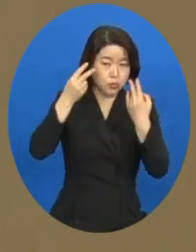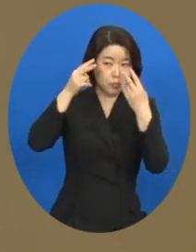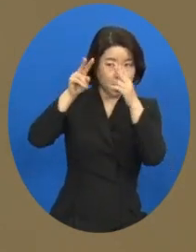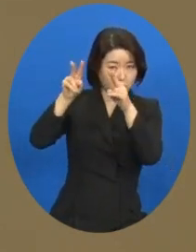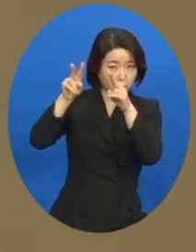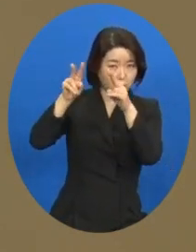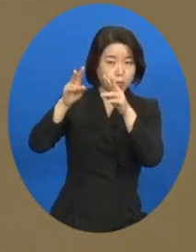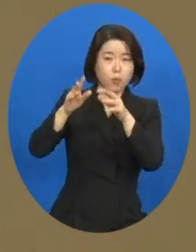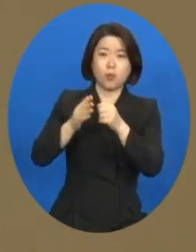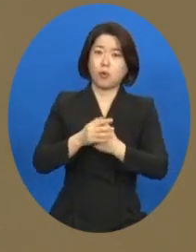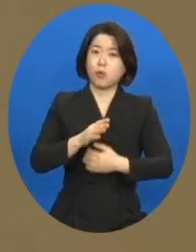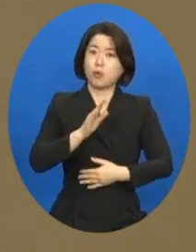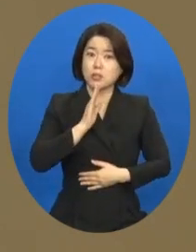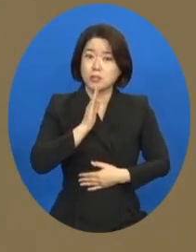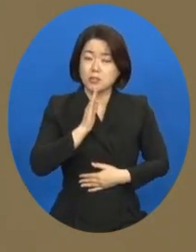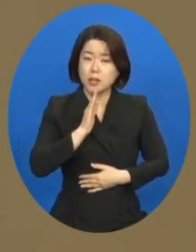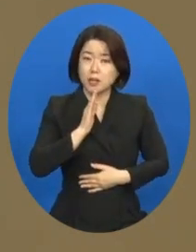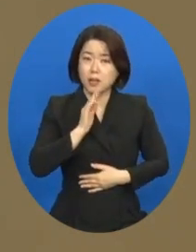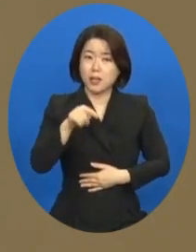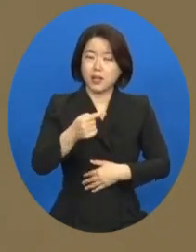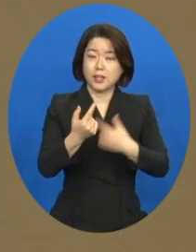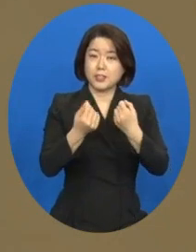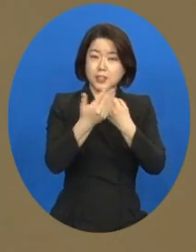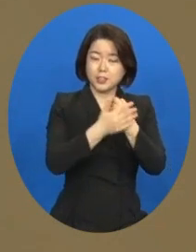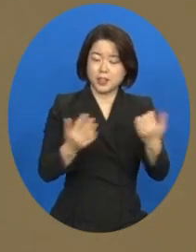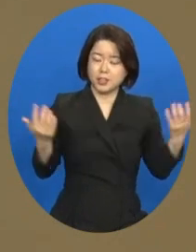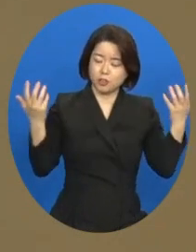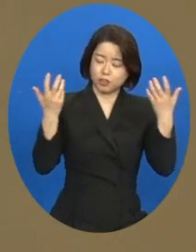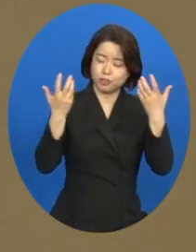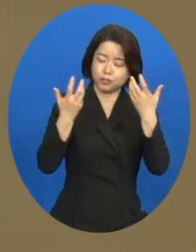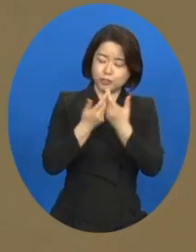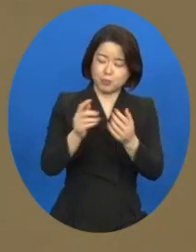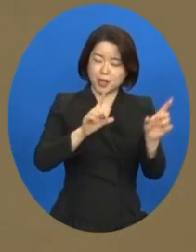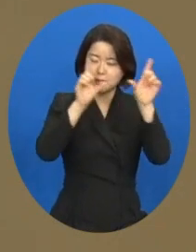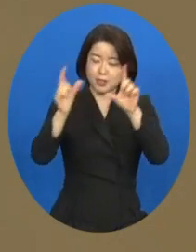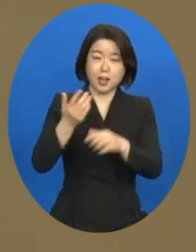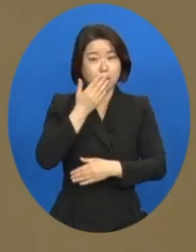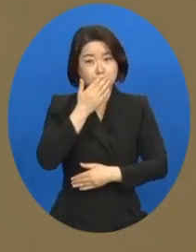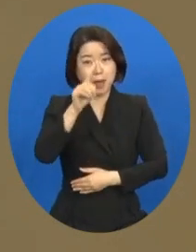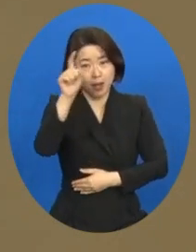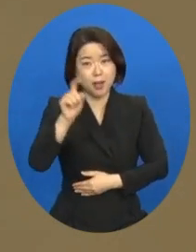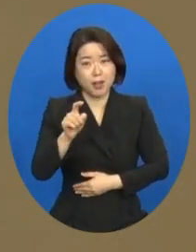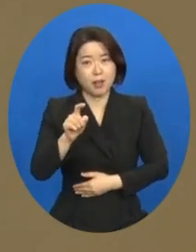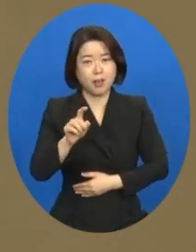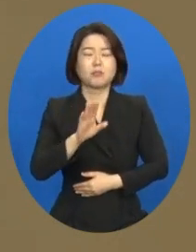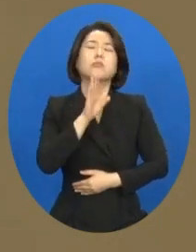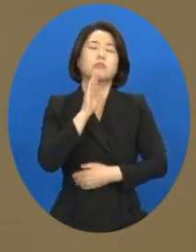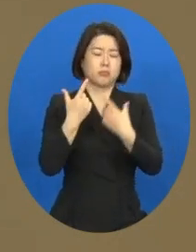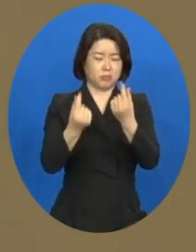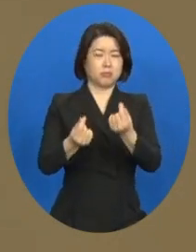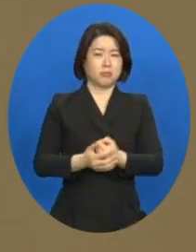그러면 진짜 그런 은혜에 충만한 삶을 살 수 있는 겁니까? 그렇습니다.